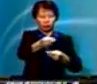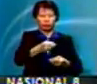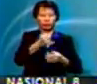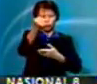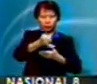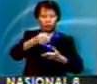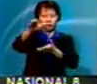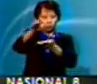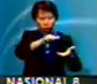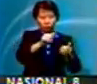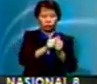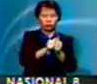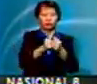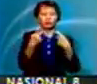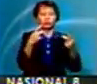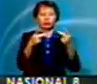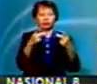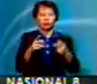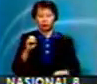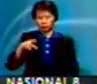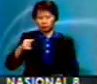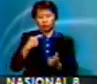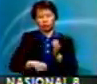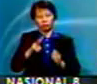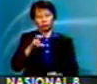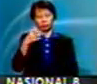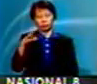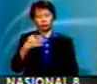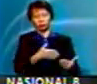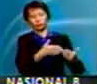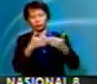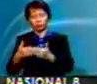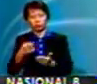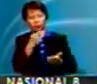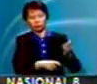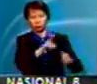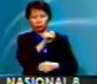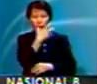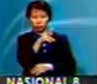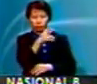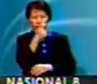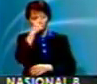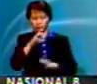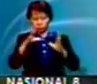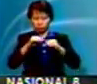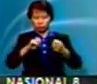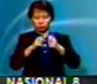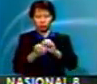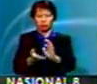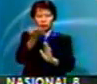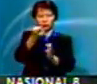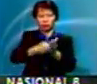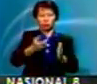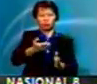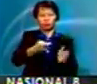pengimport, pemborong dan peruncit. Ops Harga 2014 yang merupakan lanjutan Ops Harga 2013 bagi menangani isu kenaikan harga